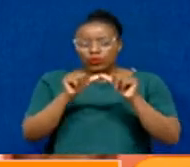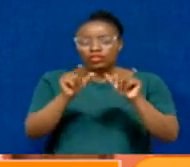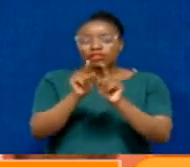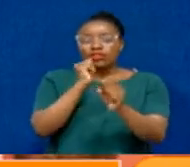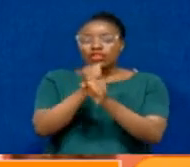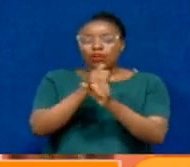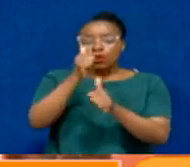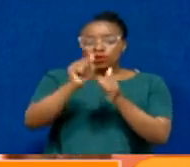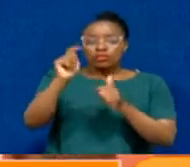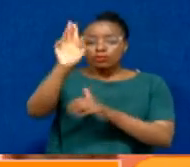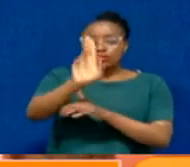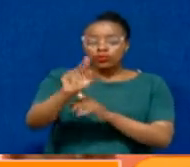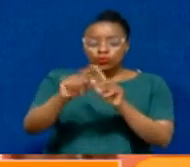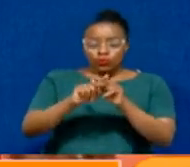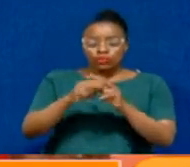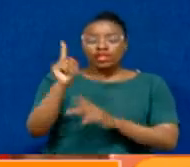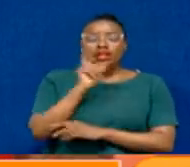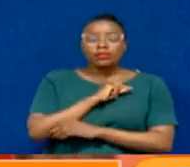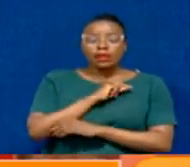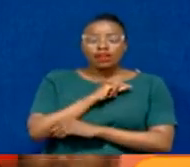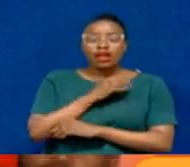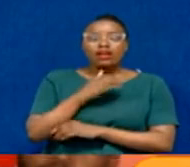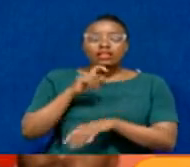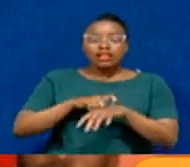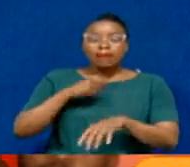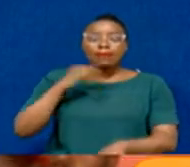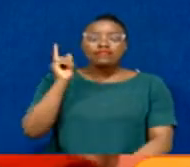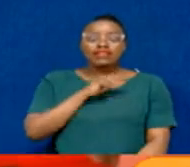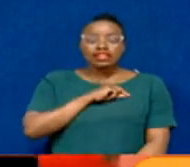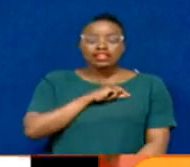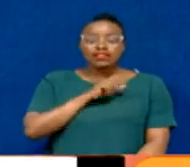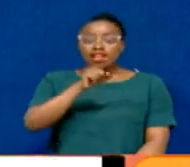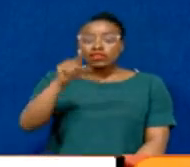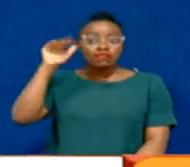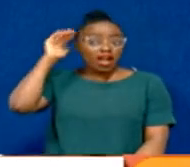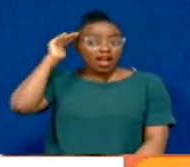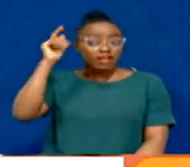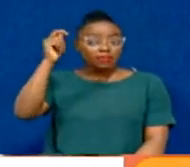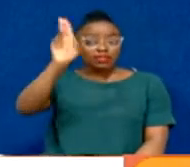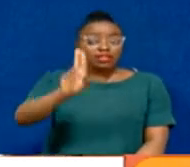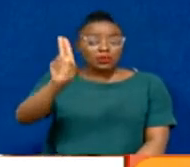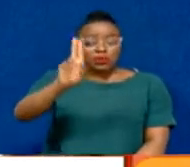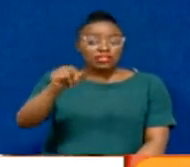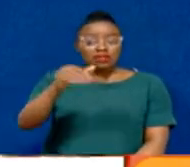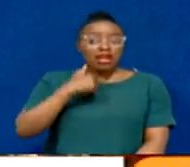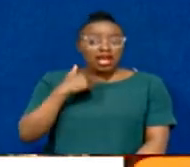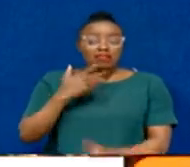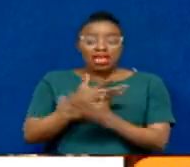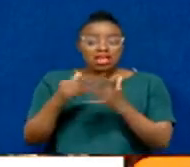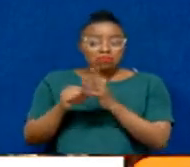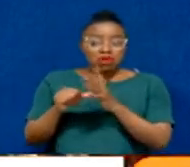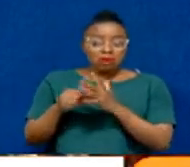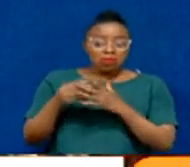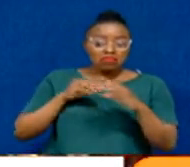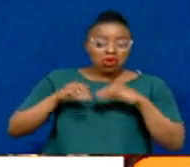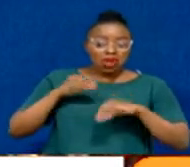na kazi ile Uhuru Muigai Kenyatta ameanza. Na wambi, nikimaliza, hamujai kusikia Uhuru Muigai Kenyatta ya kuwa na scandal? Ya shida